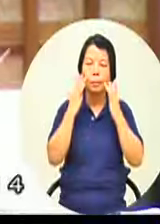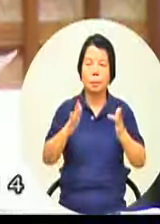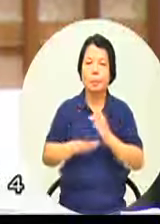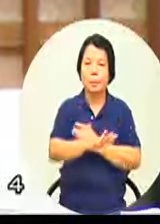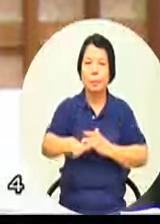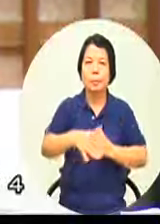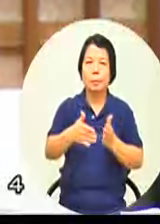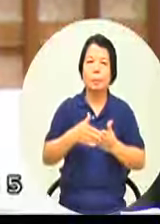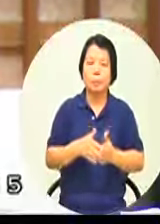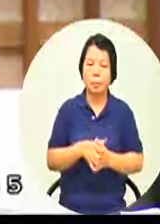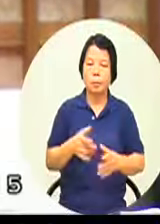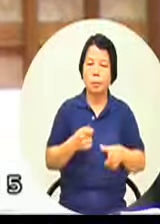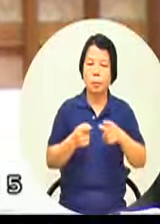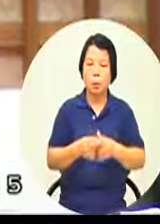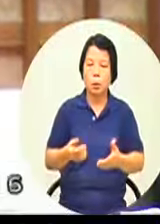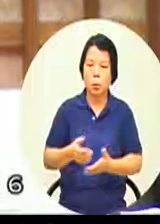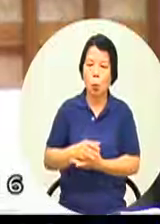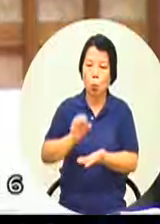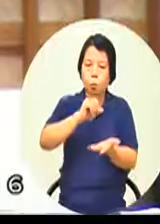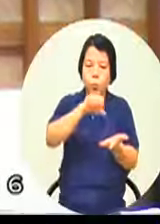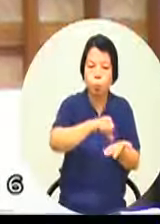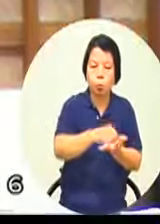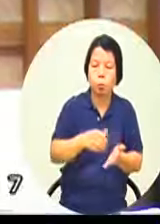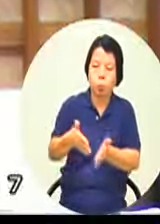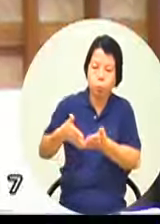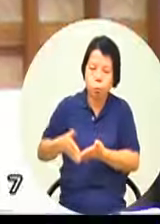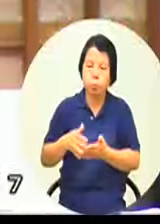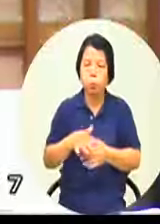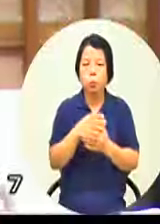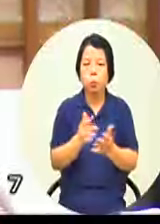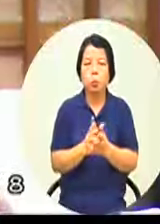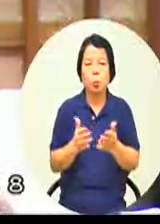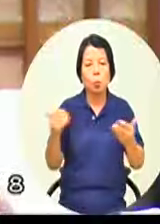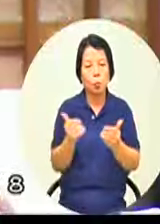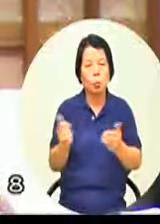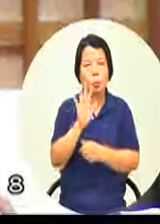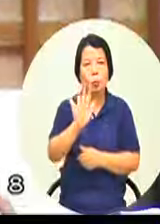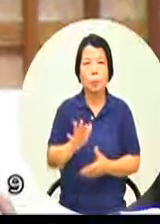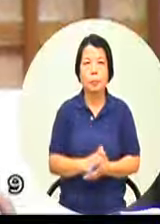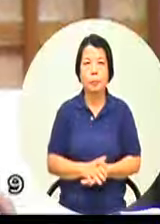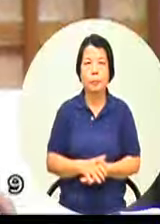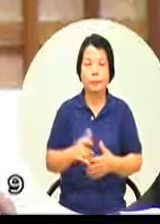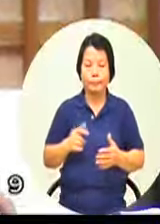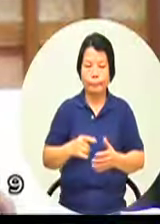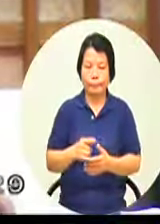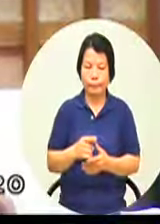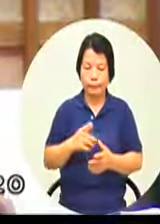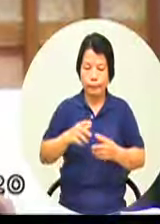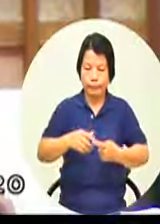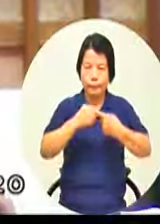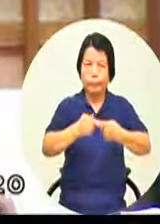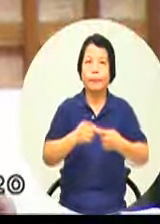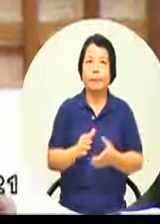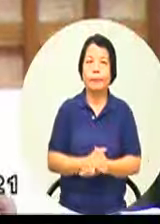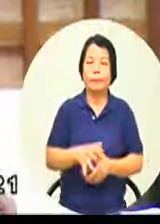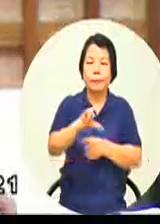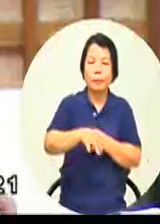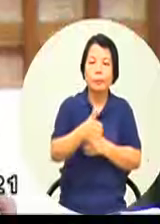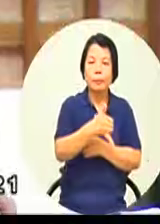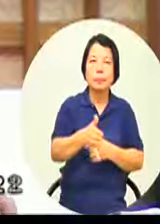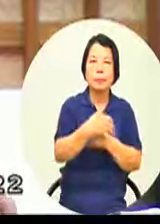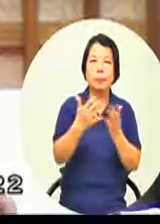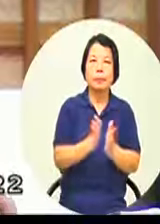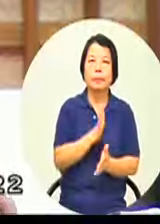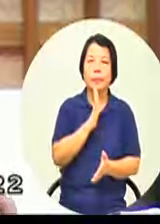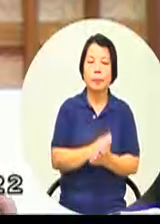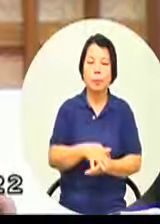哦、它有供需的问题，可是在这上面来讲，我们第一个从我们农民这